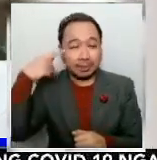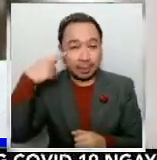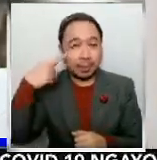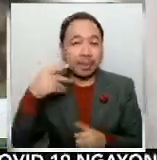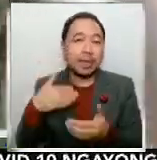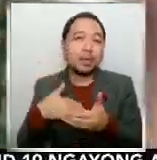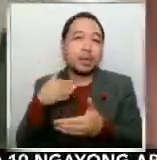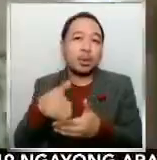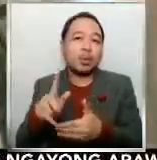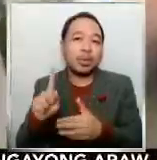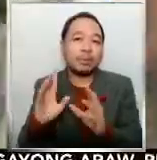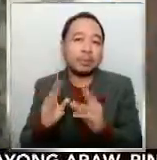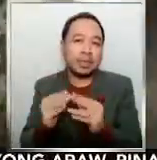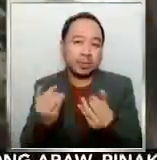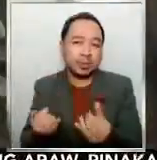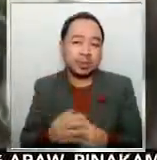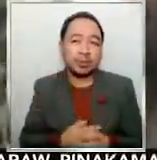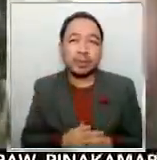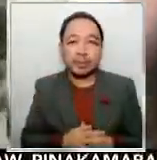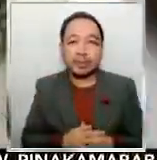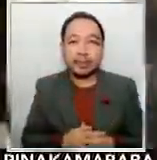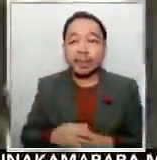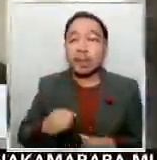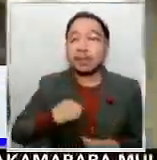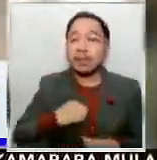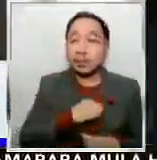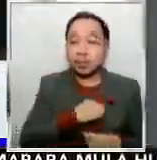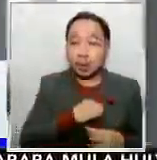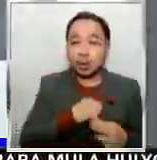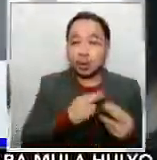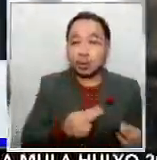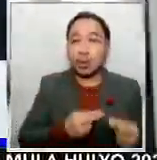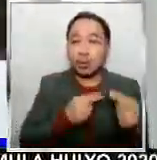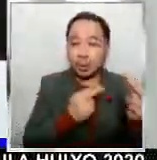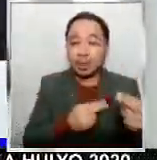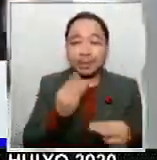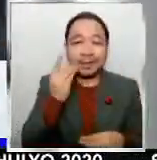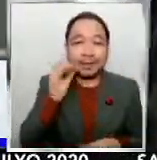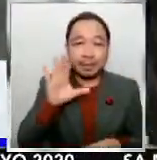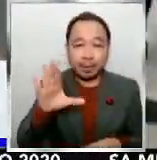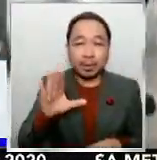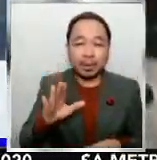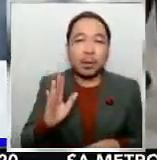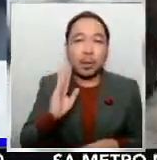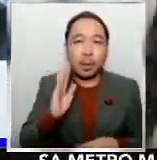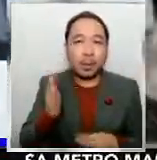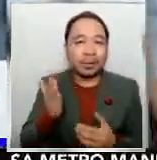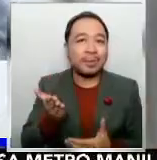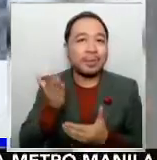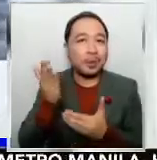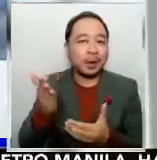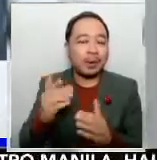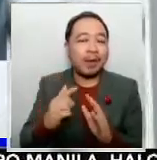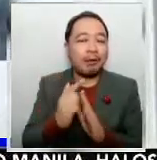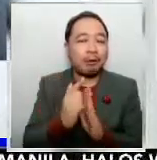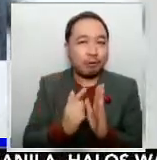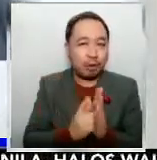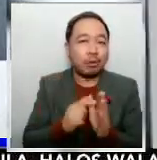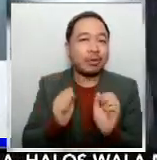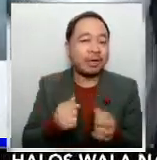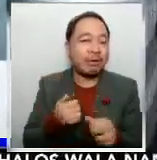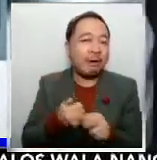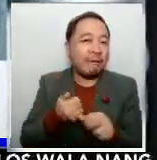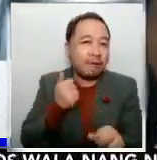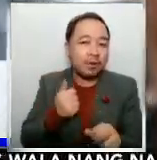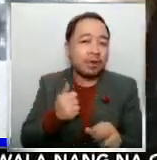Si senatorial aspirant at incumbent Senator Laila De Lima maghahain daw ng panukalang batas para maiwasan ang pag-abuso sa